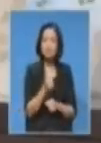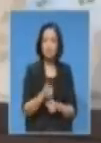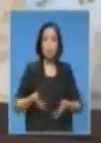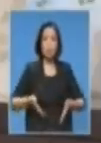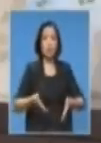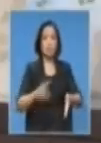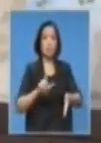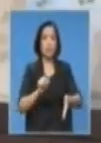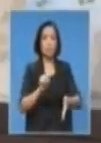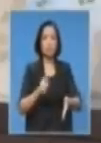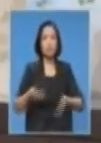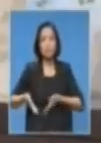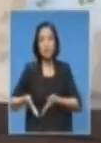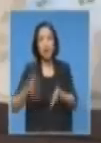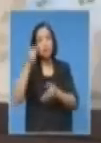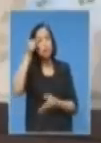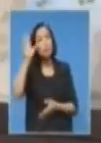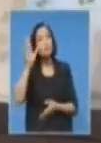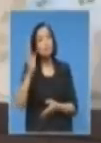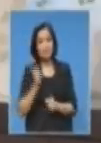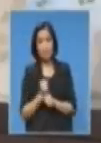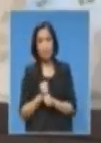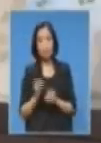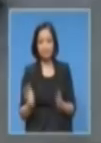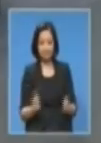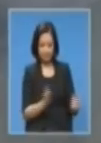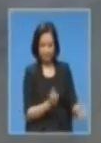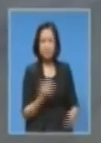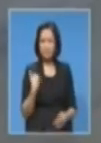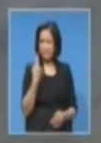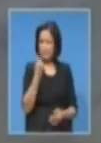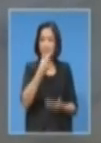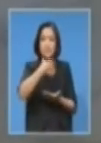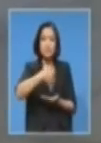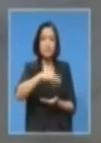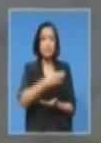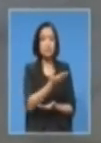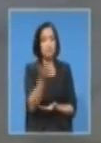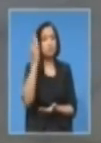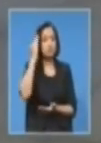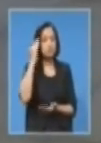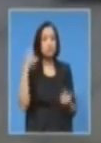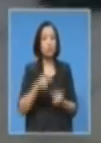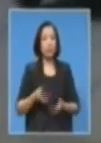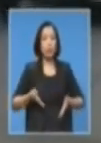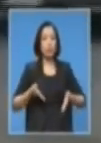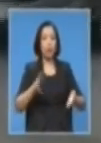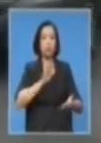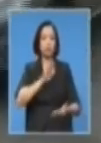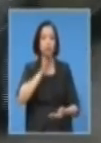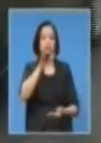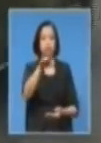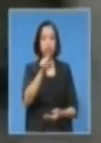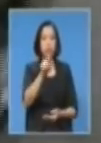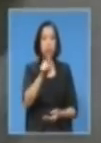งแผ่นดินกับทางหลวงชนบทอีกอันนึงที่อยากจะกราบเรียนพี่น้องประชาชนก็คือในเรื่องของมอเตอร์เวย์นะครับมอเตอร์เ